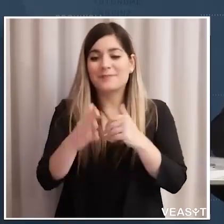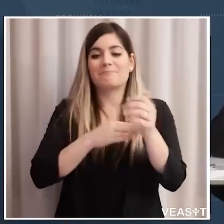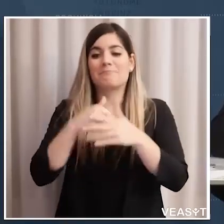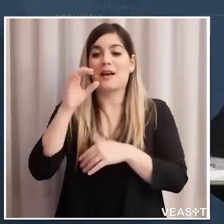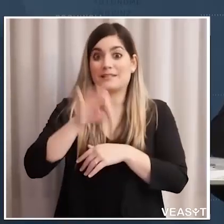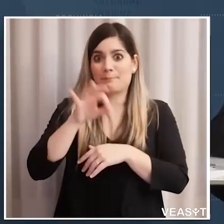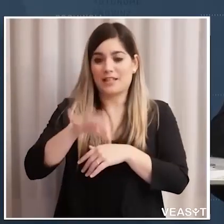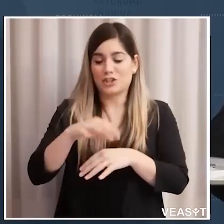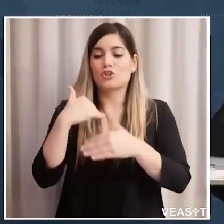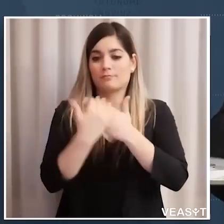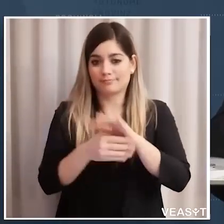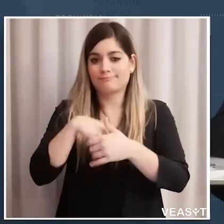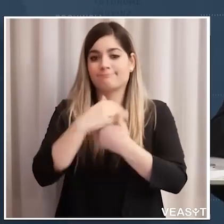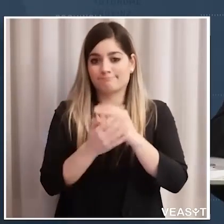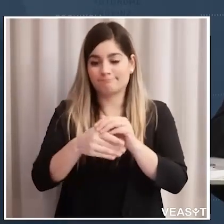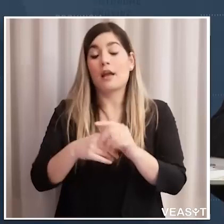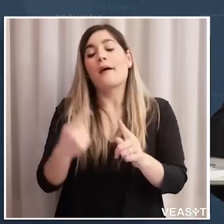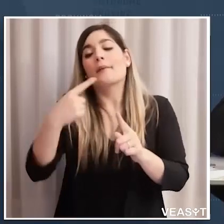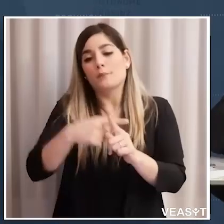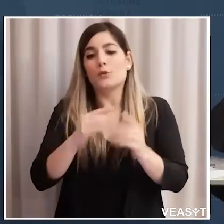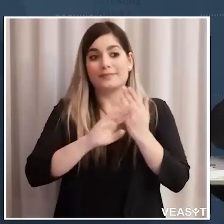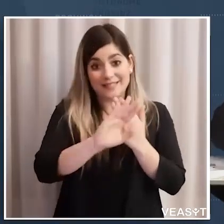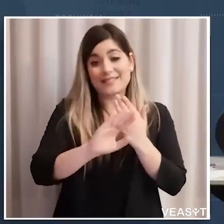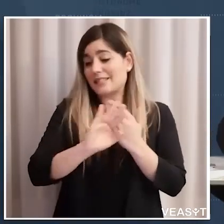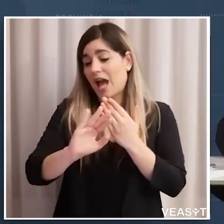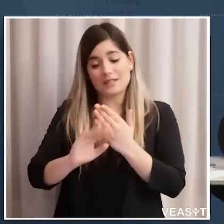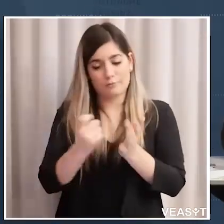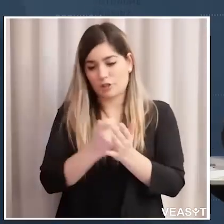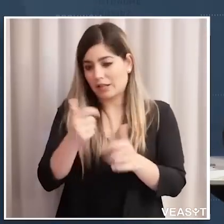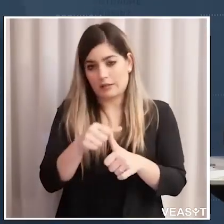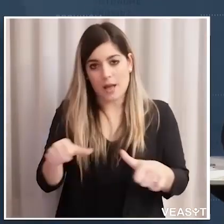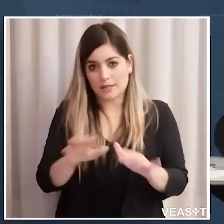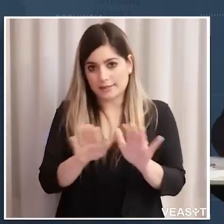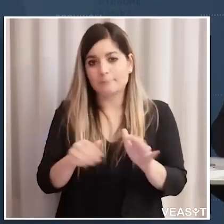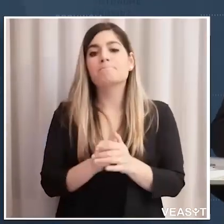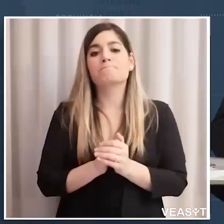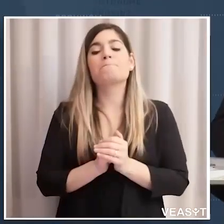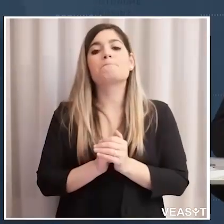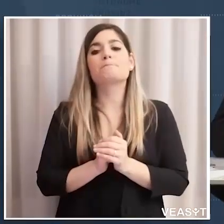spesso le mani e soprattutto, ripeto, tenere le distanze dalle persone.